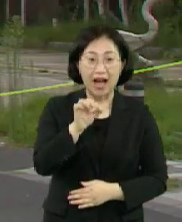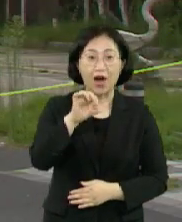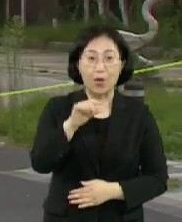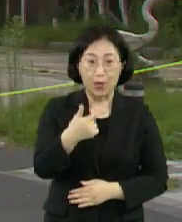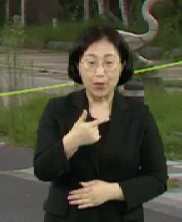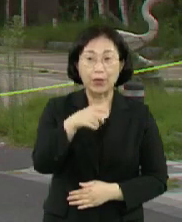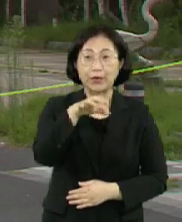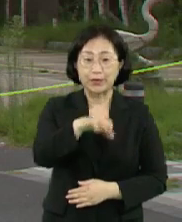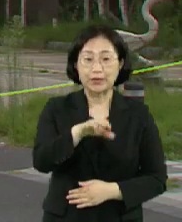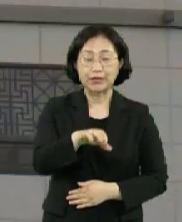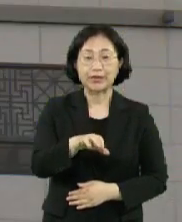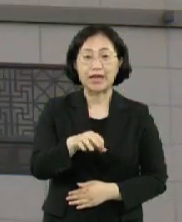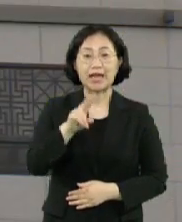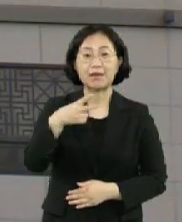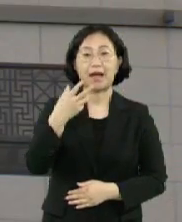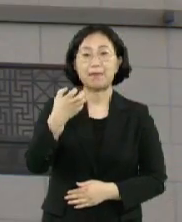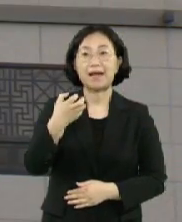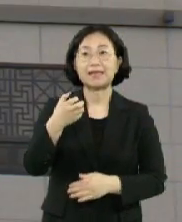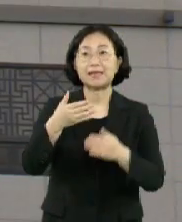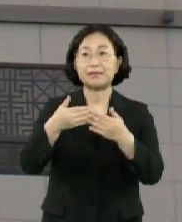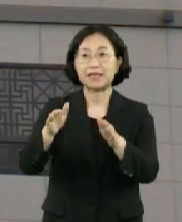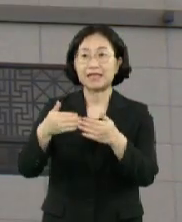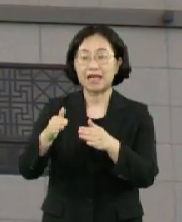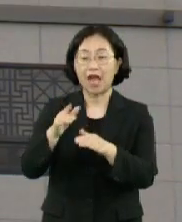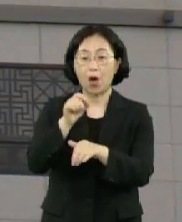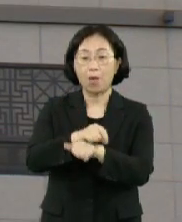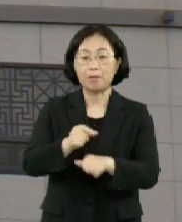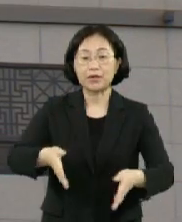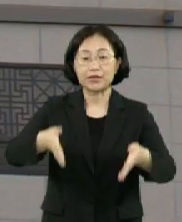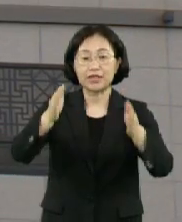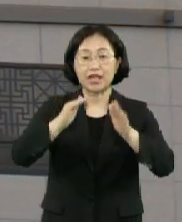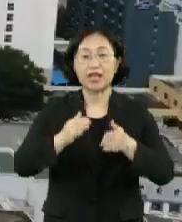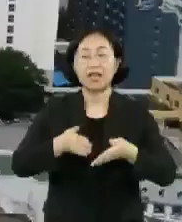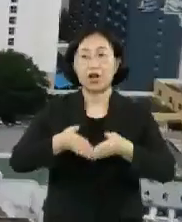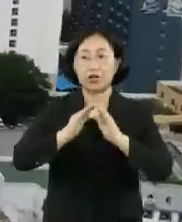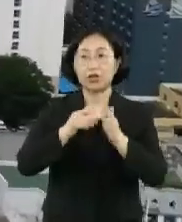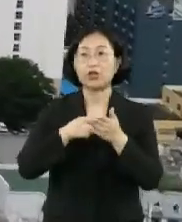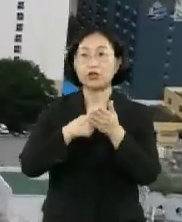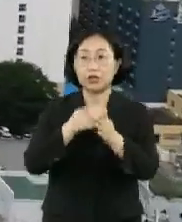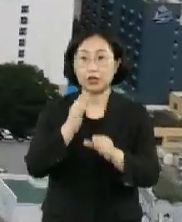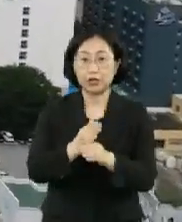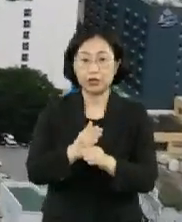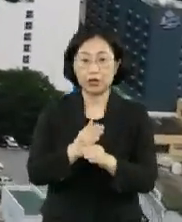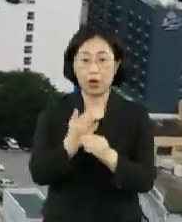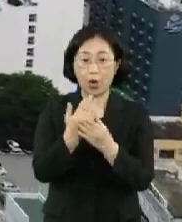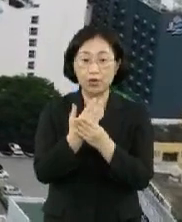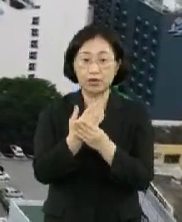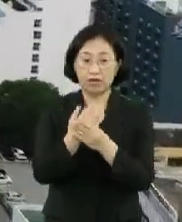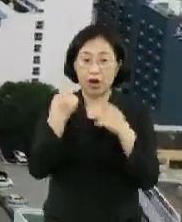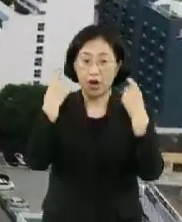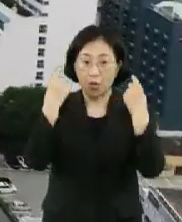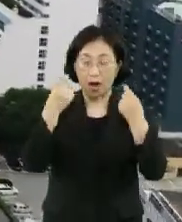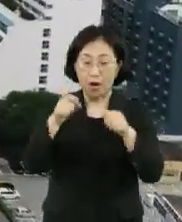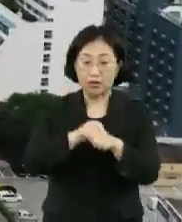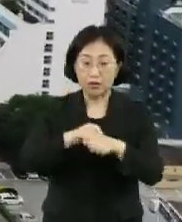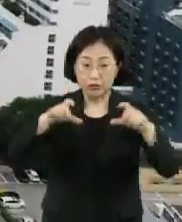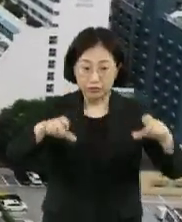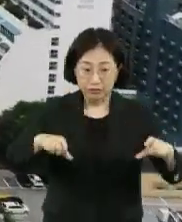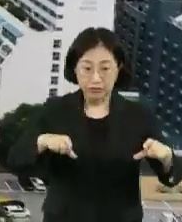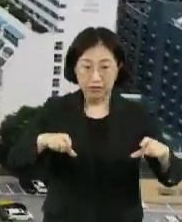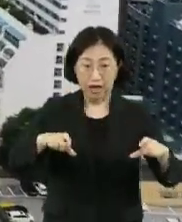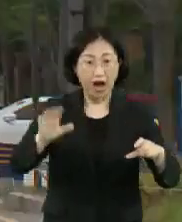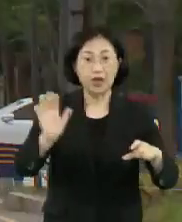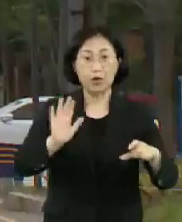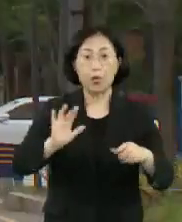역시 280개실의 오피스텔 건립이 추진 중입니다. 온천 관광 특구가 갑자기 주거 밀집